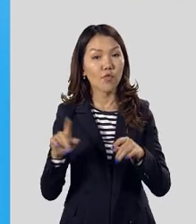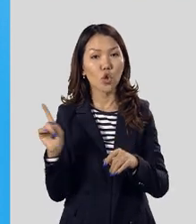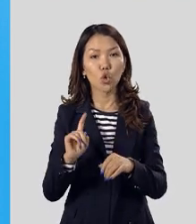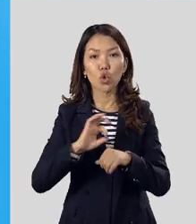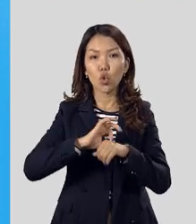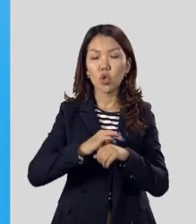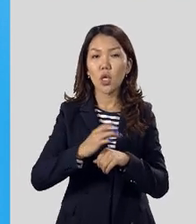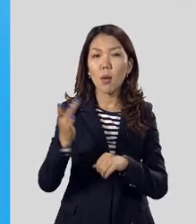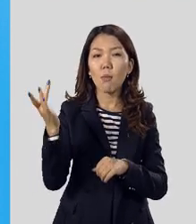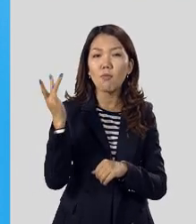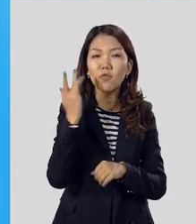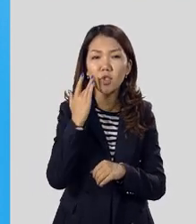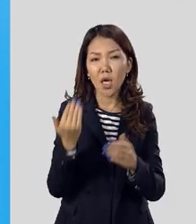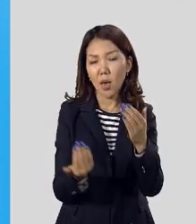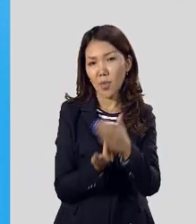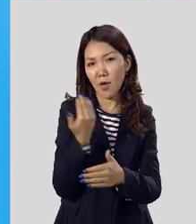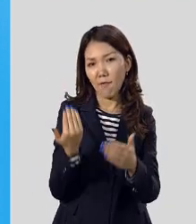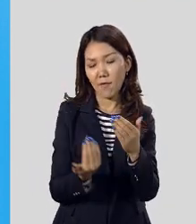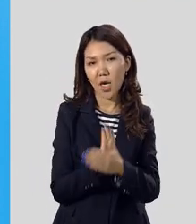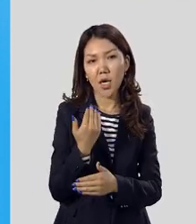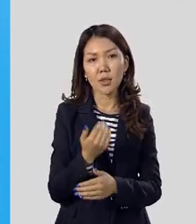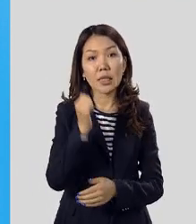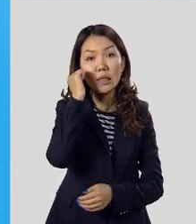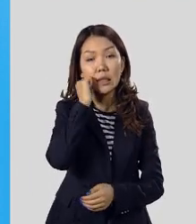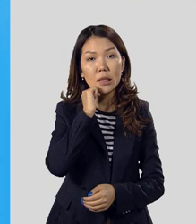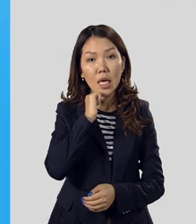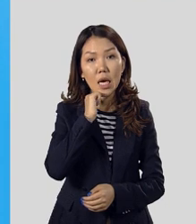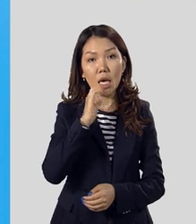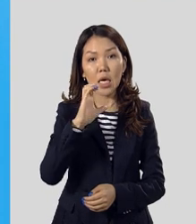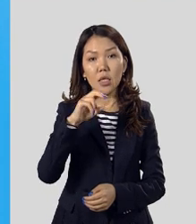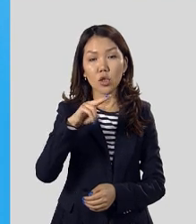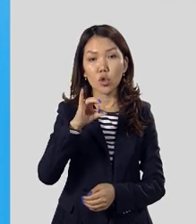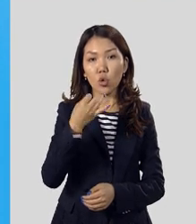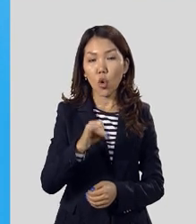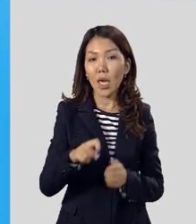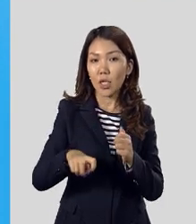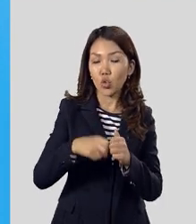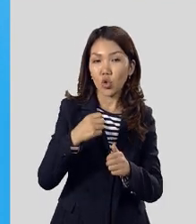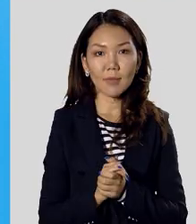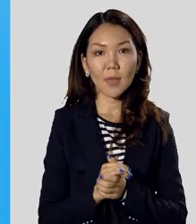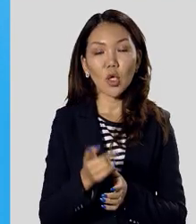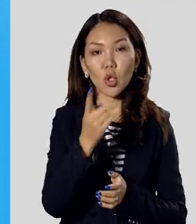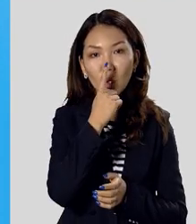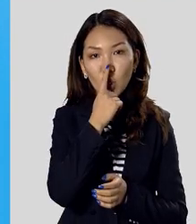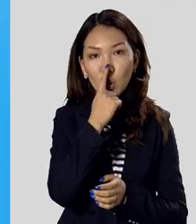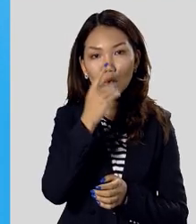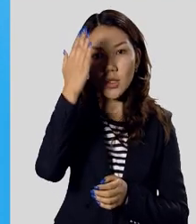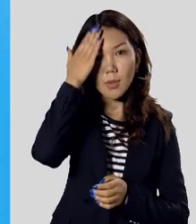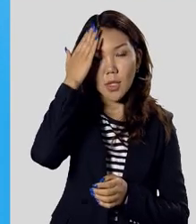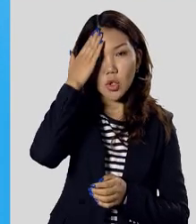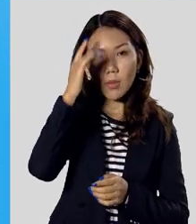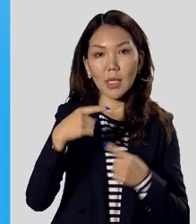кожа постоянно обновляется. Старый слой осыпается, а под ним уже готов новый. Нос